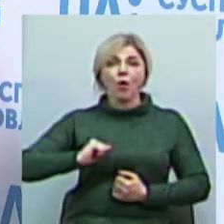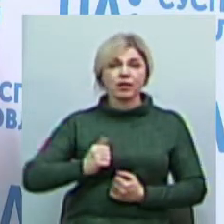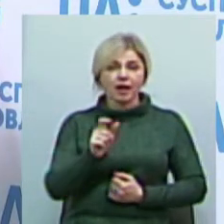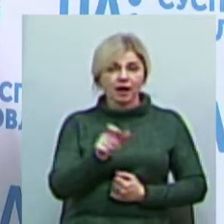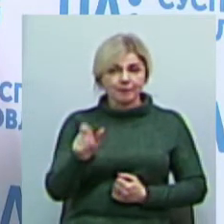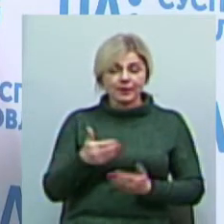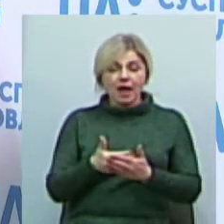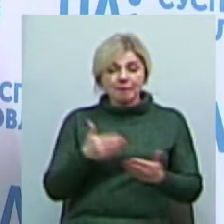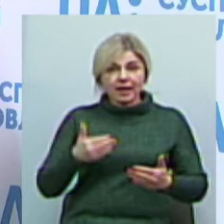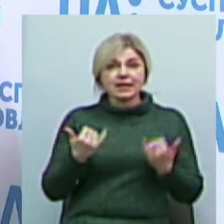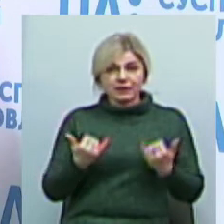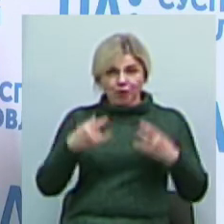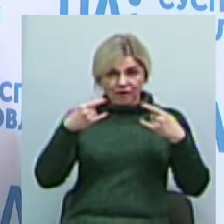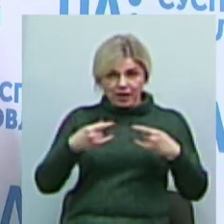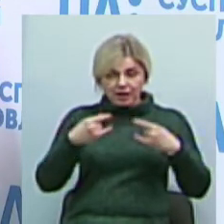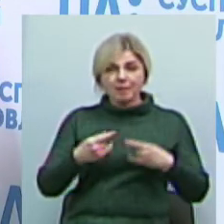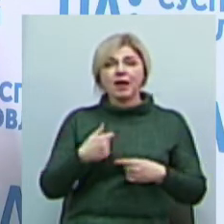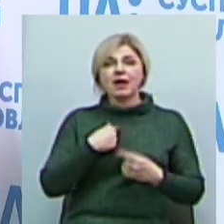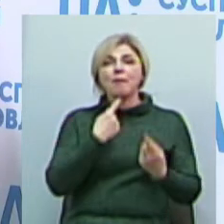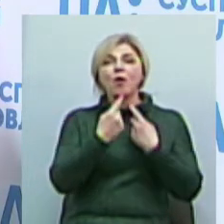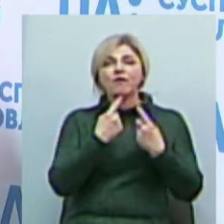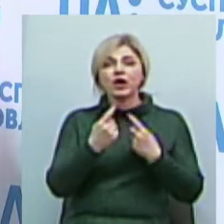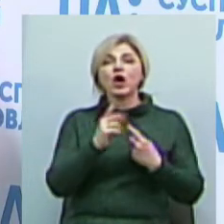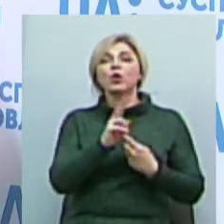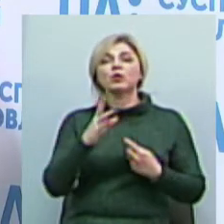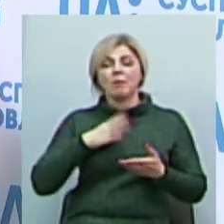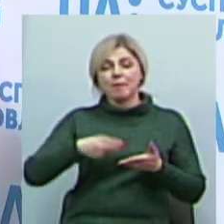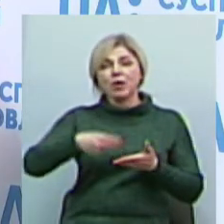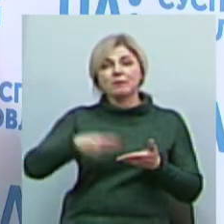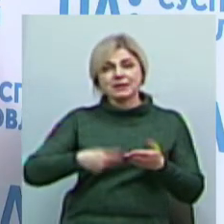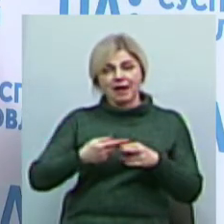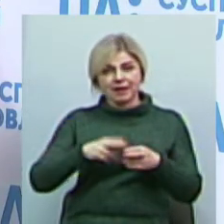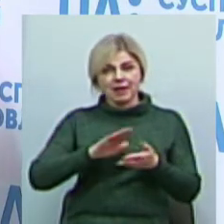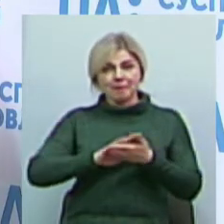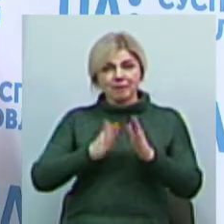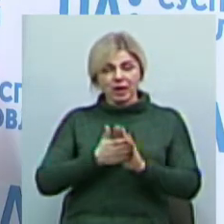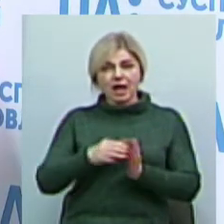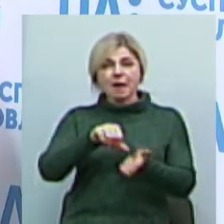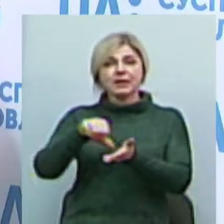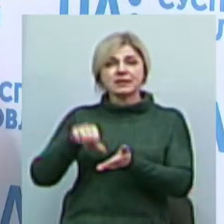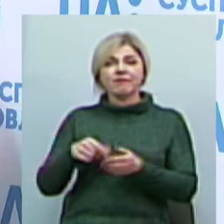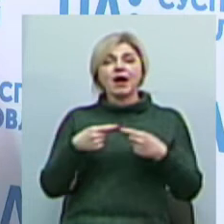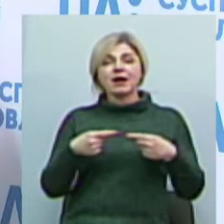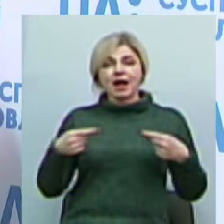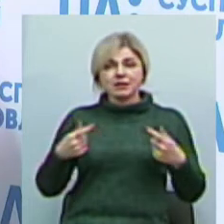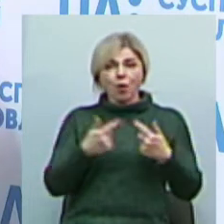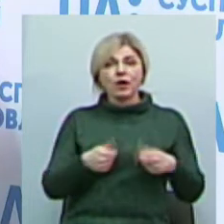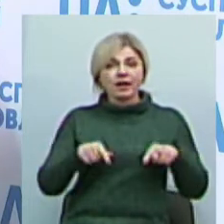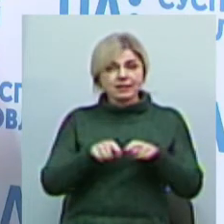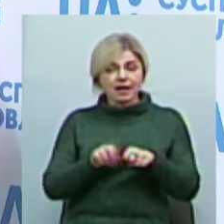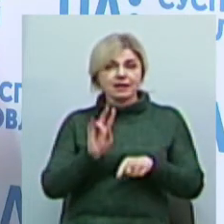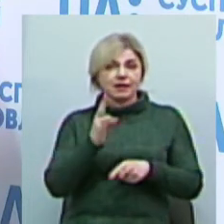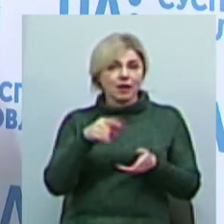ефіром сьогодні поспілкувався з підписантами цього меморандуму, представниками різних громадських організацій Миколаєва і області.